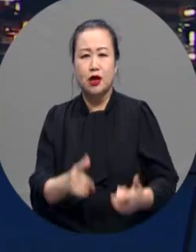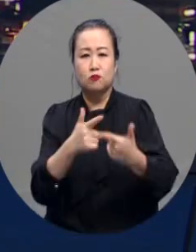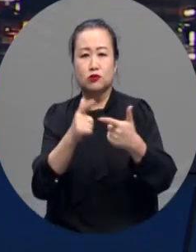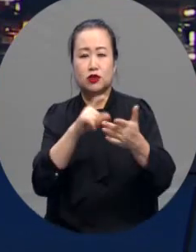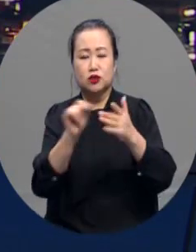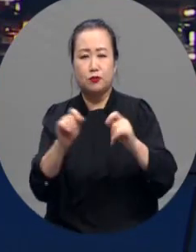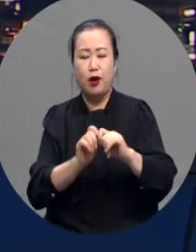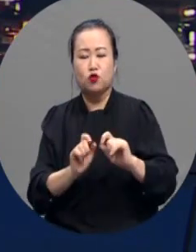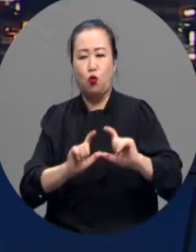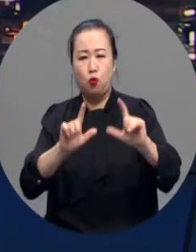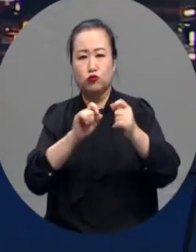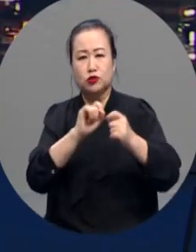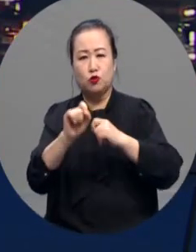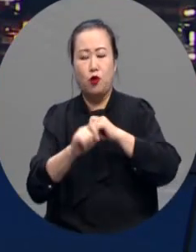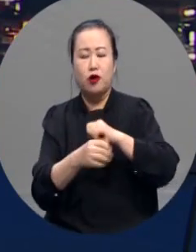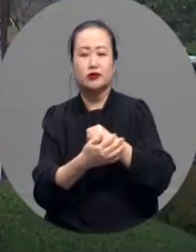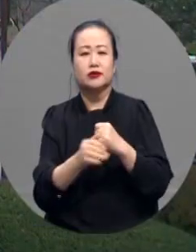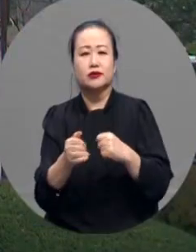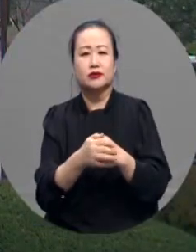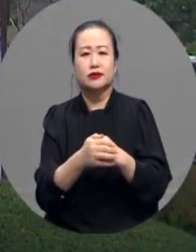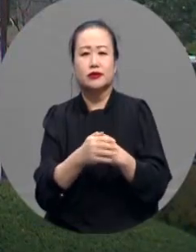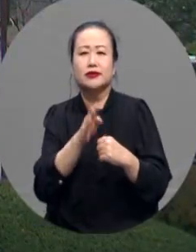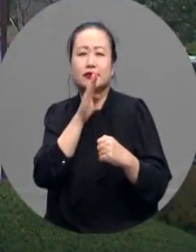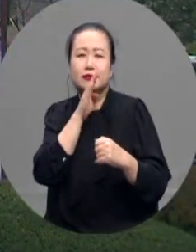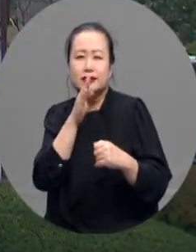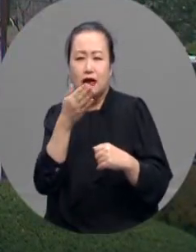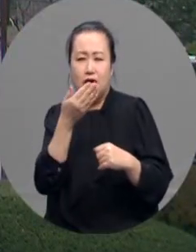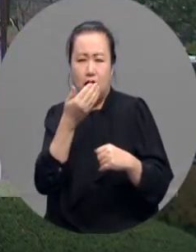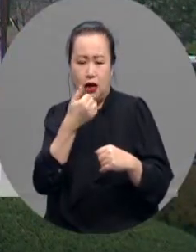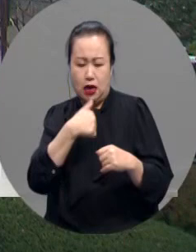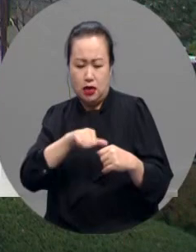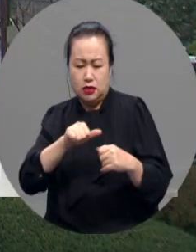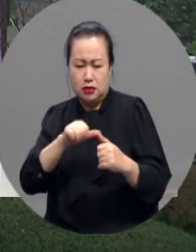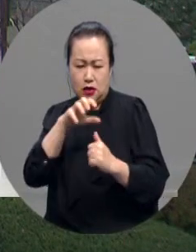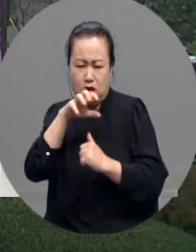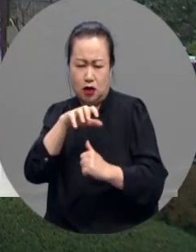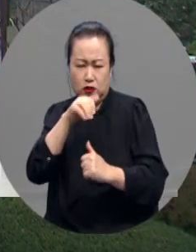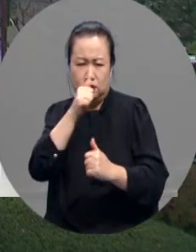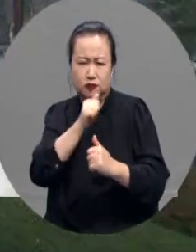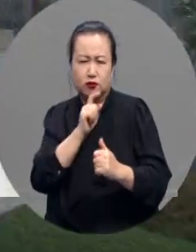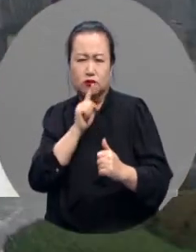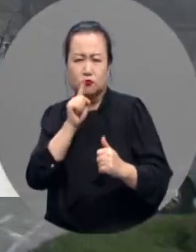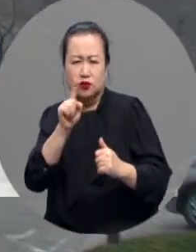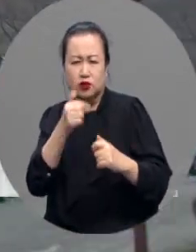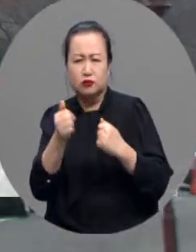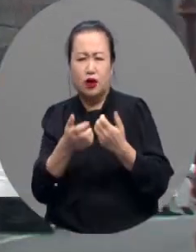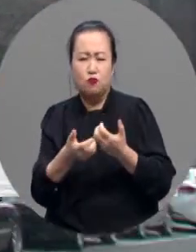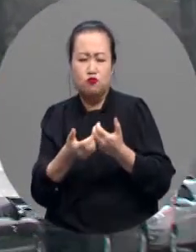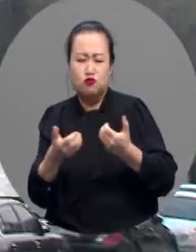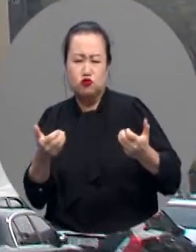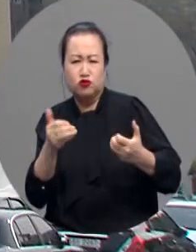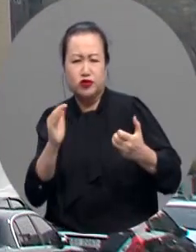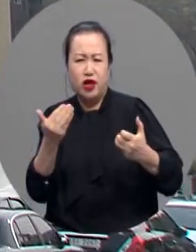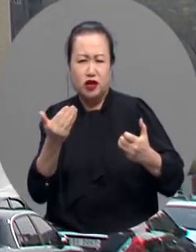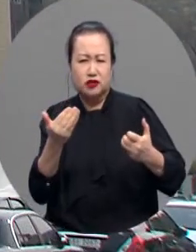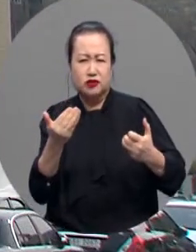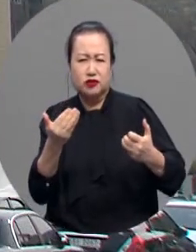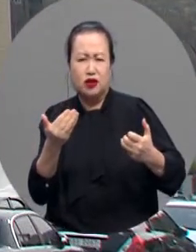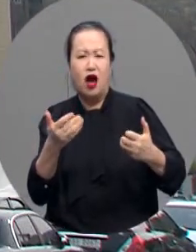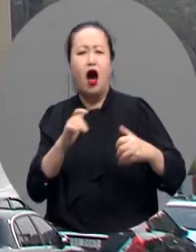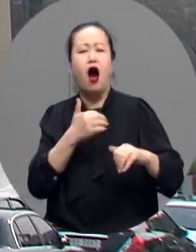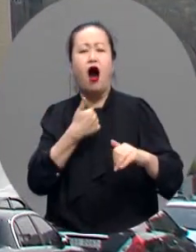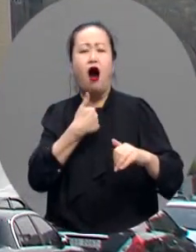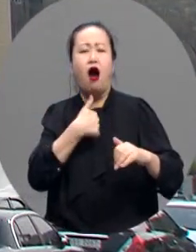부산지법 동부지원 형사 일부는 친아들 학대한 혐의로 기소된 뒤에도 분리조치된 아들을 찾아가 위협한 30대